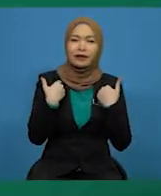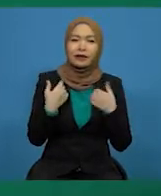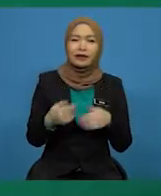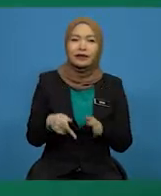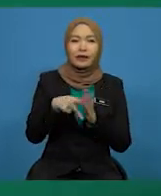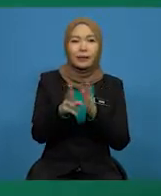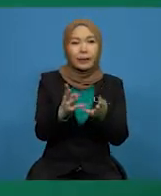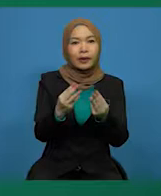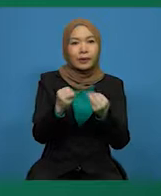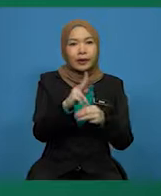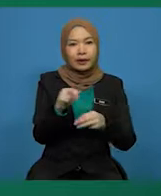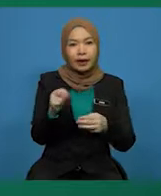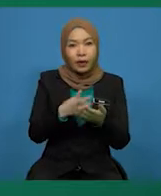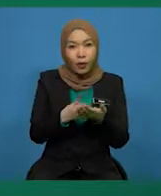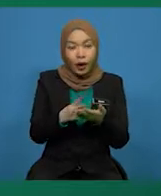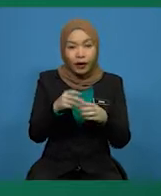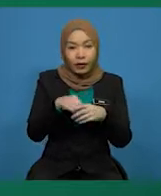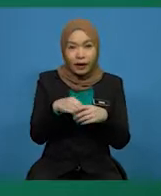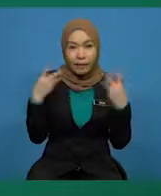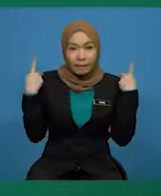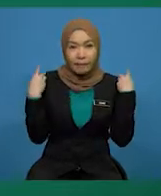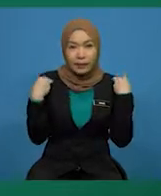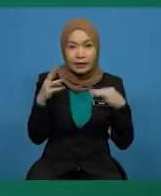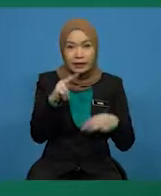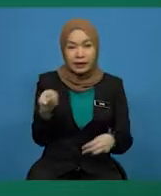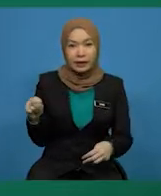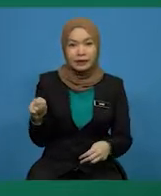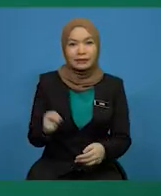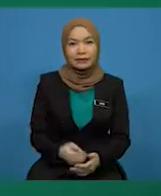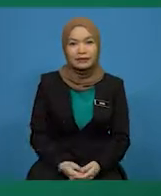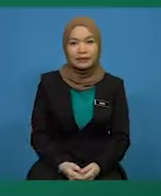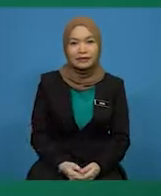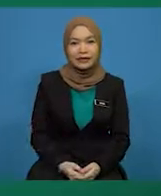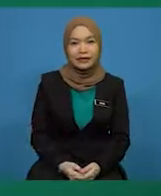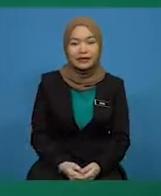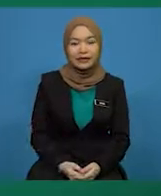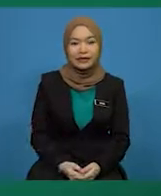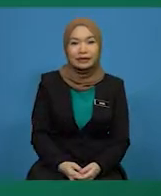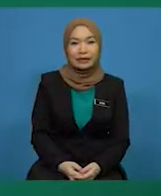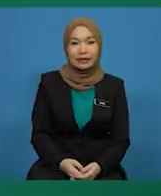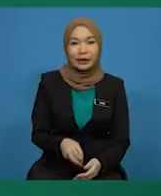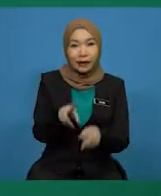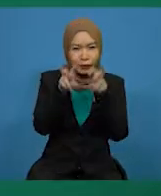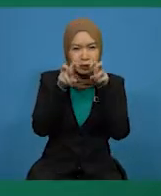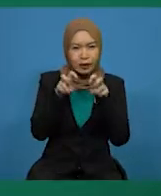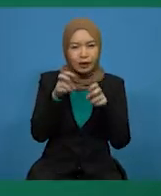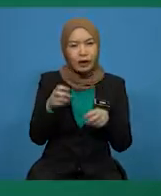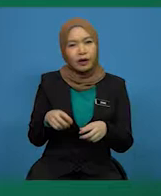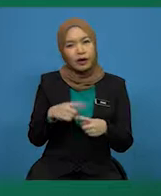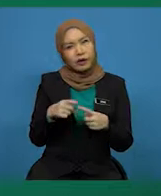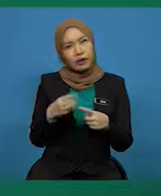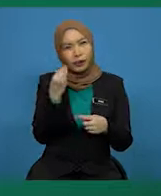tujuan urus niaga dan juga awasan yang sememangnya tidak dipengaruhi oleh kadar